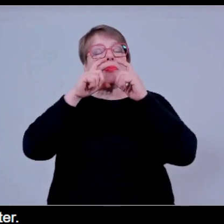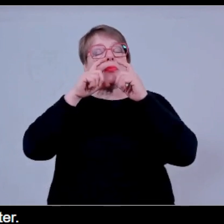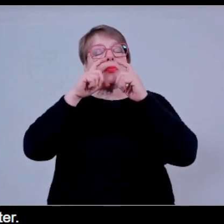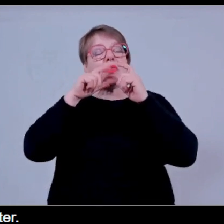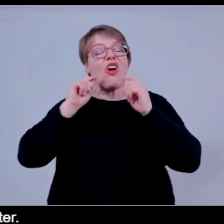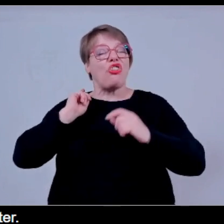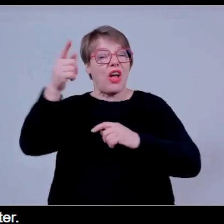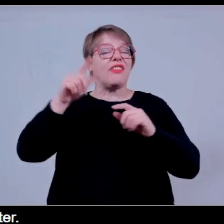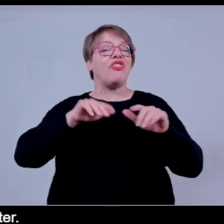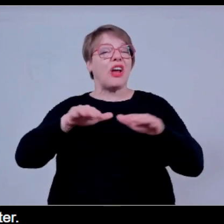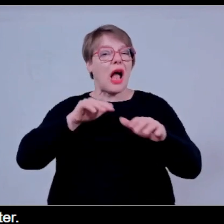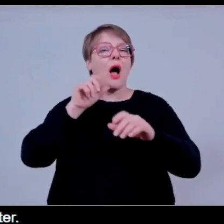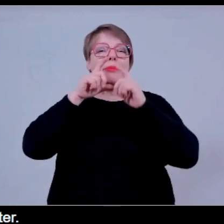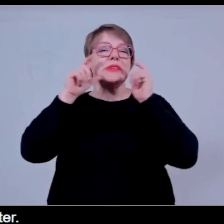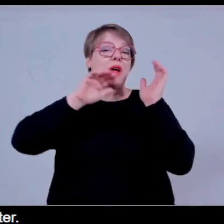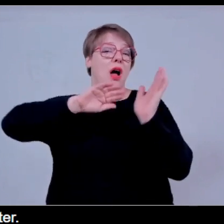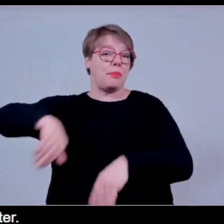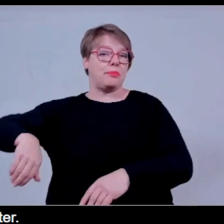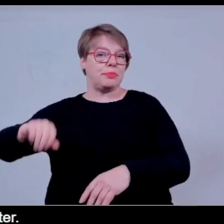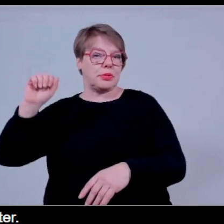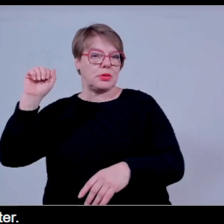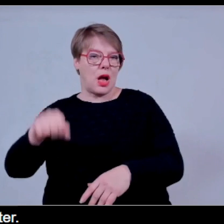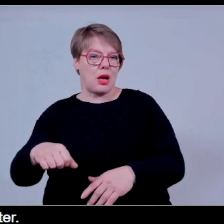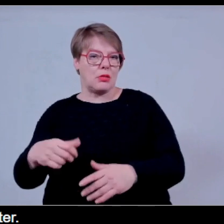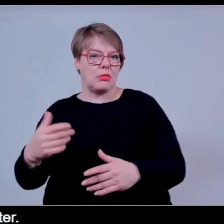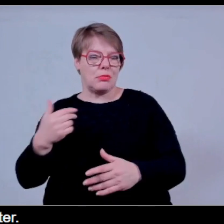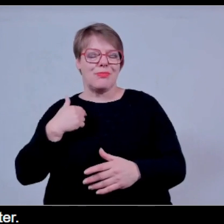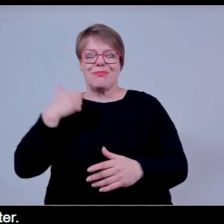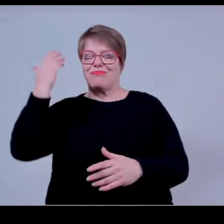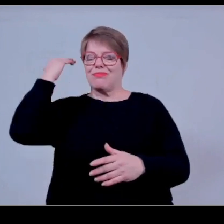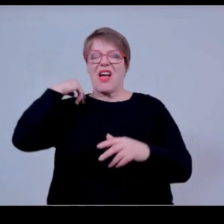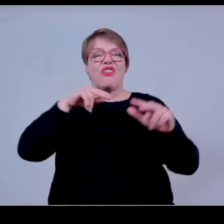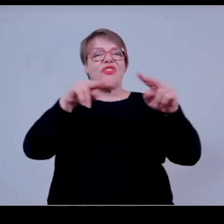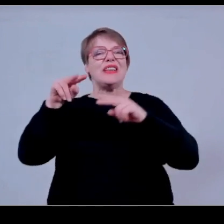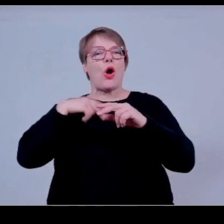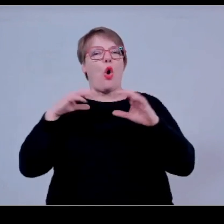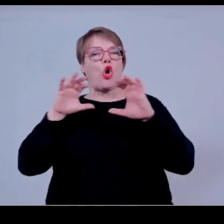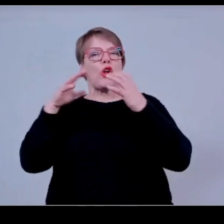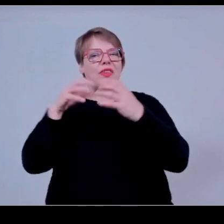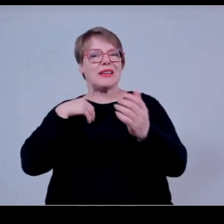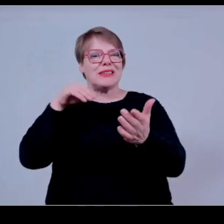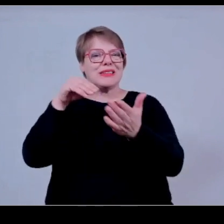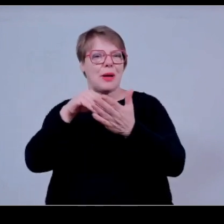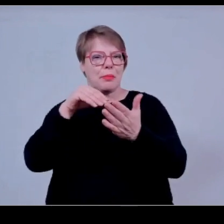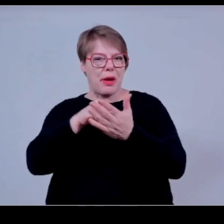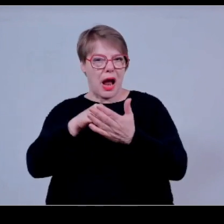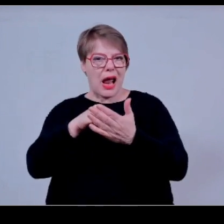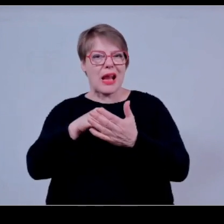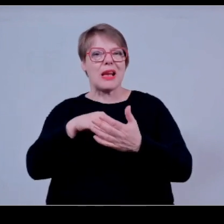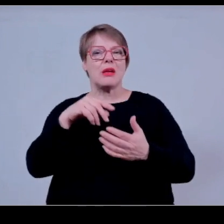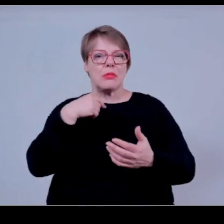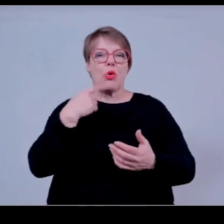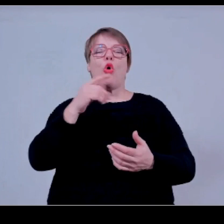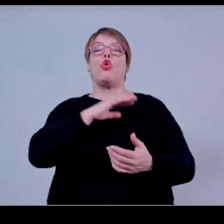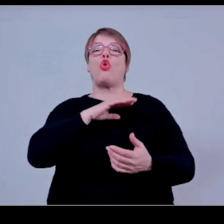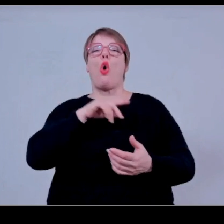Grenze überschreitet oder bei uns in Passau Richtung Österreich, dann gibt es eine Ansage, jetzt dürfen Sie die Maske abnehmen und beim Umdrehen wieder jetzt müssen